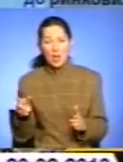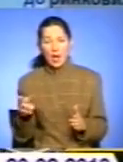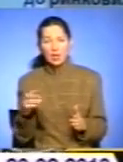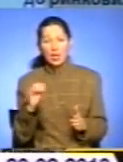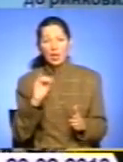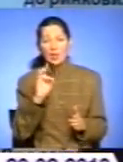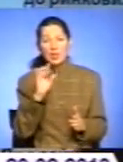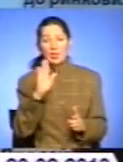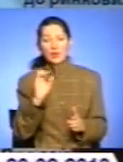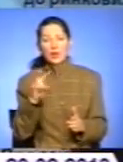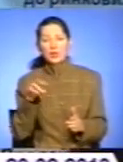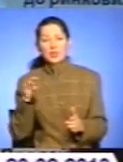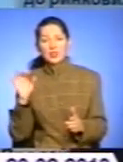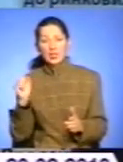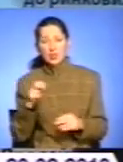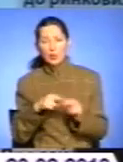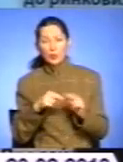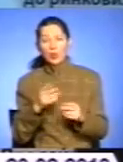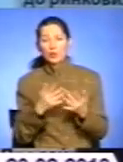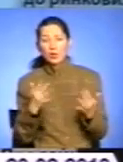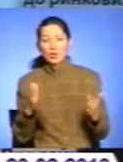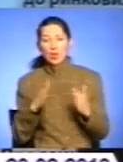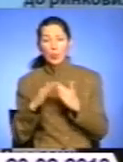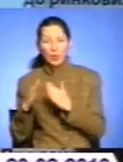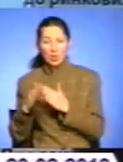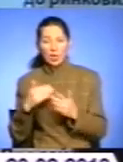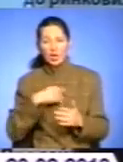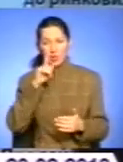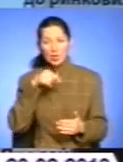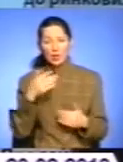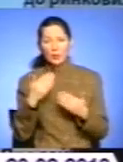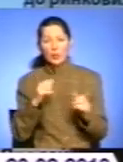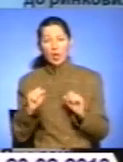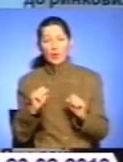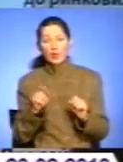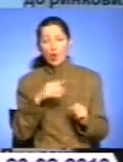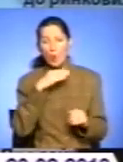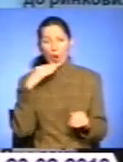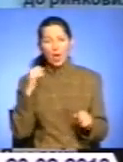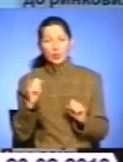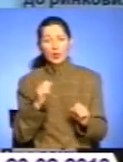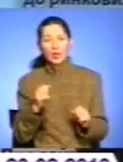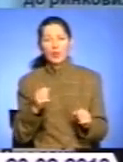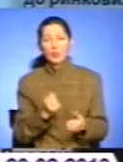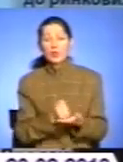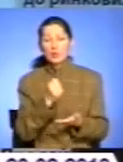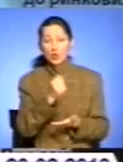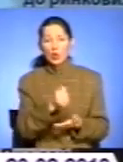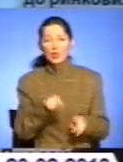І я знаю, спілкуючись із керівниками, що багато керівників, власне, працевлаштовуючи на